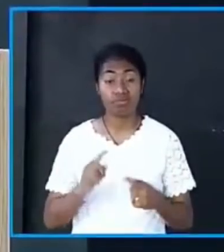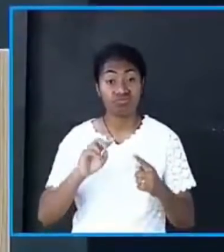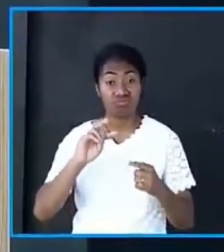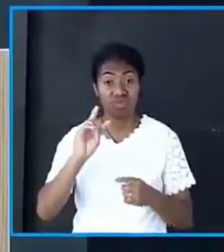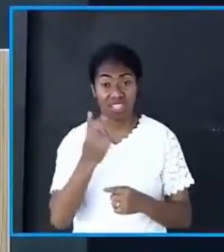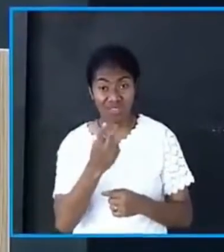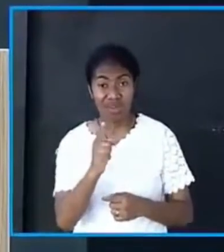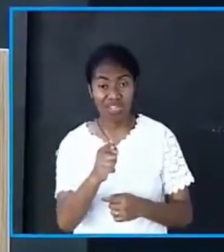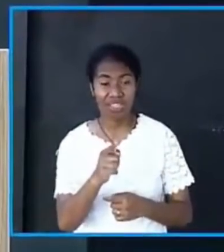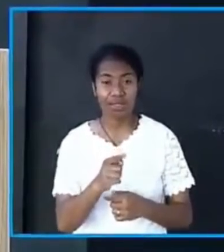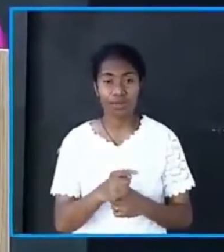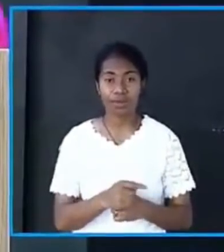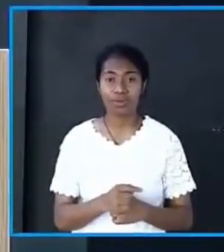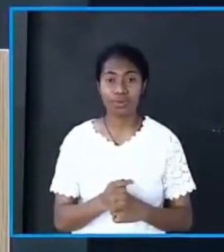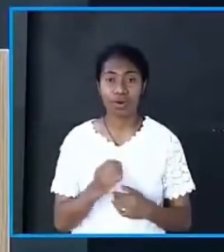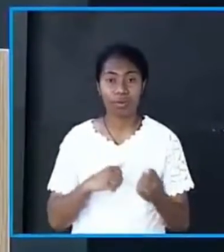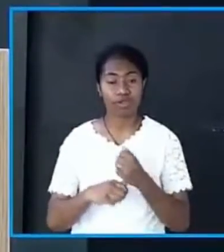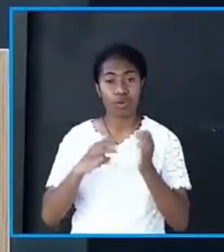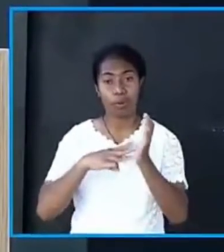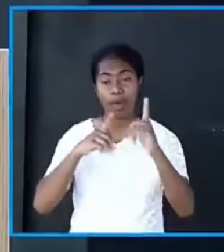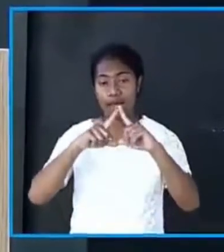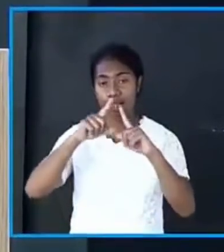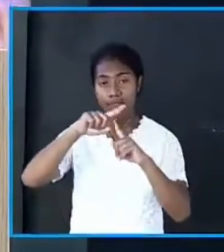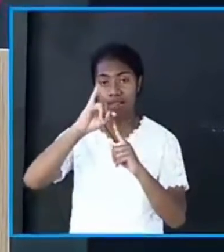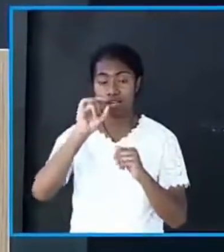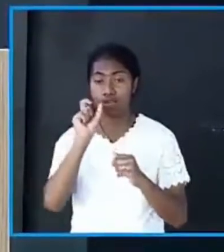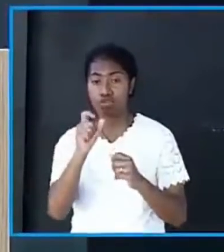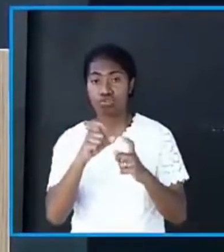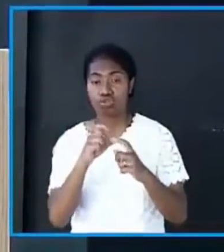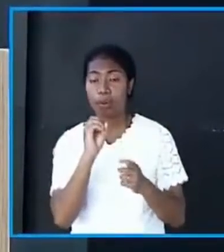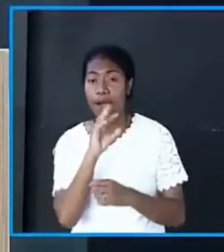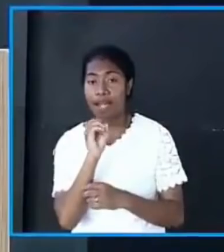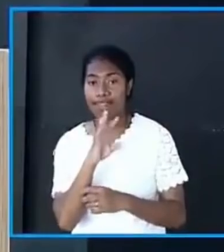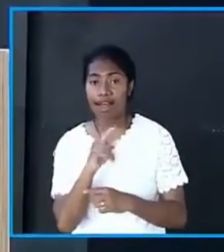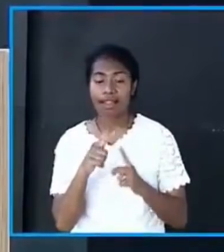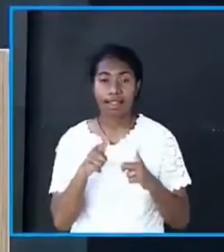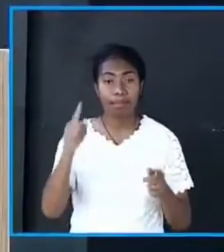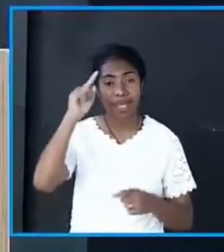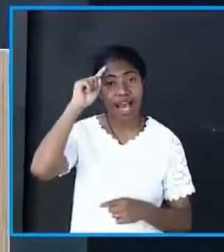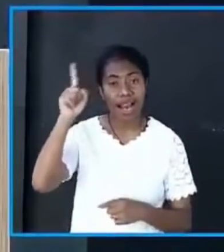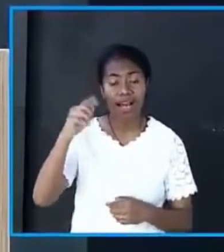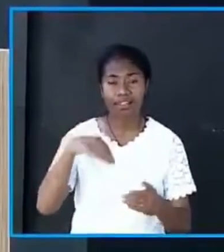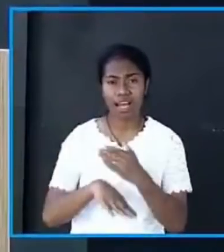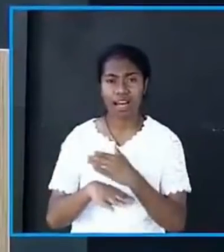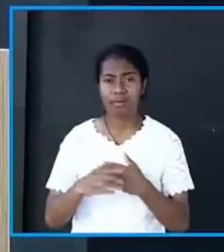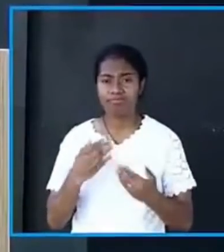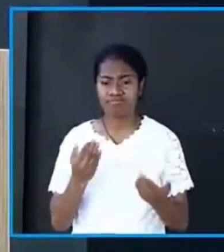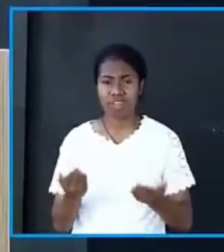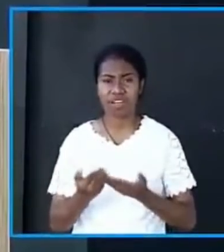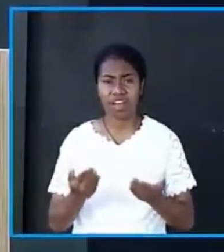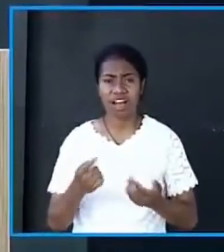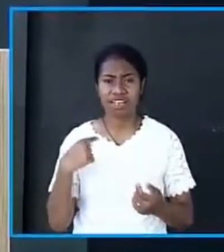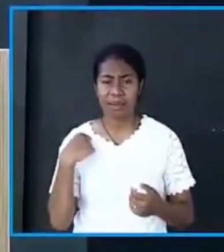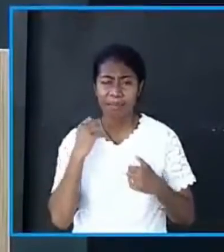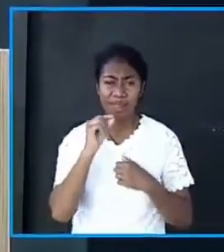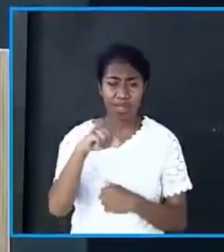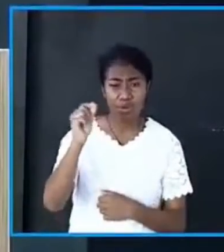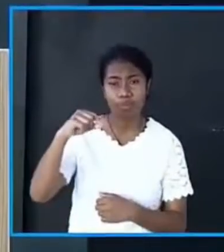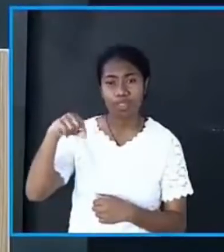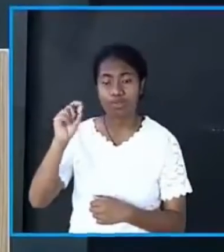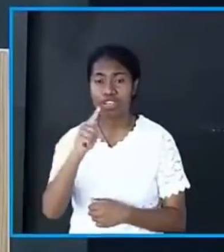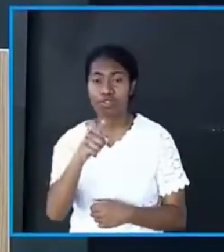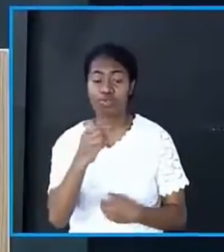waktu inkarnasi Natal Yesus datang baru mengatakan tubuh tapi alat di dalam keadaan yang sesungguhnya adalah